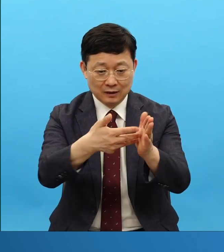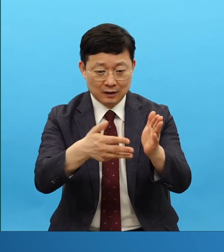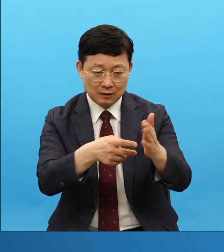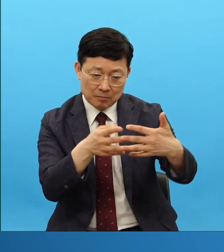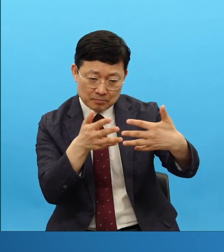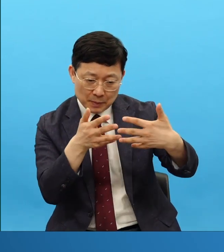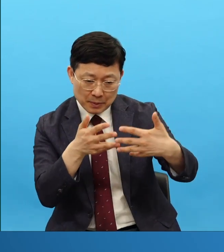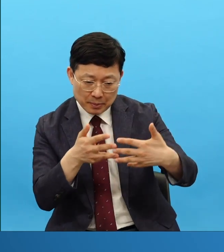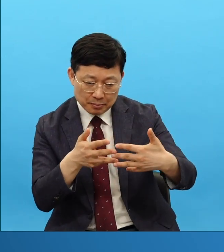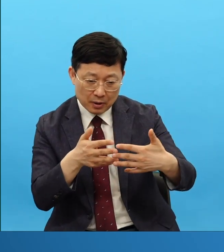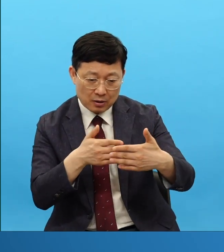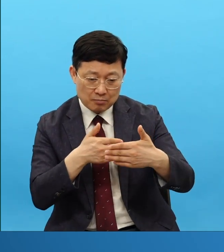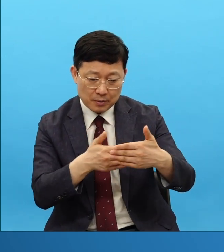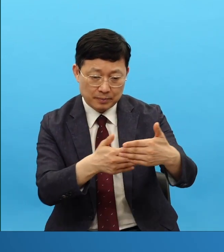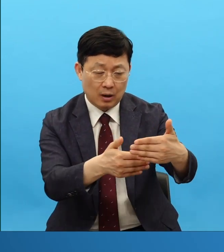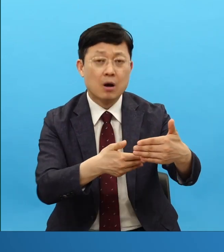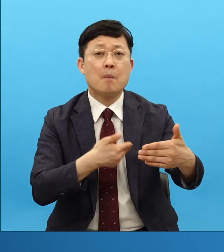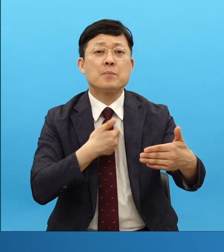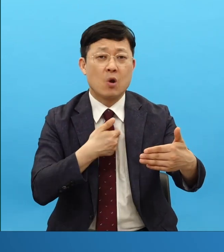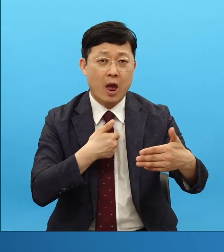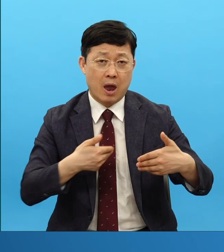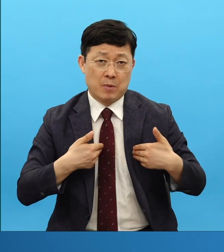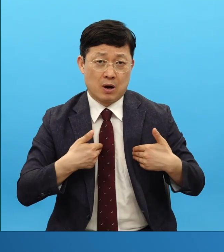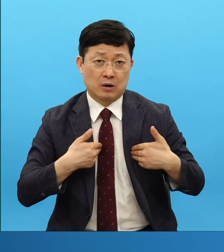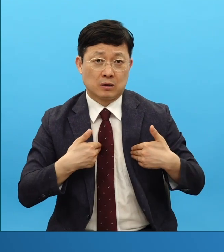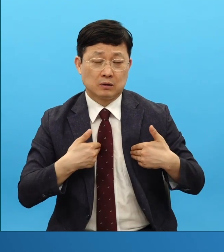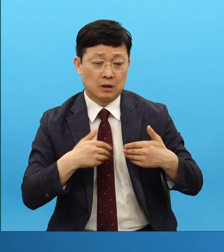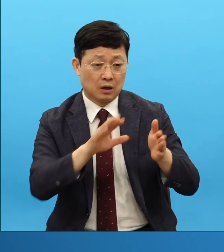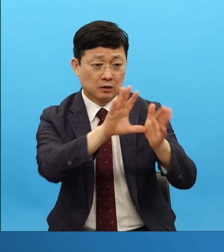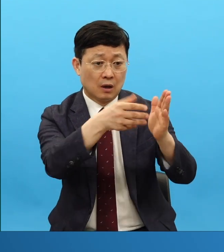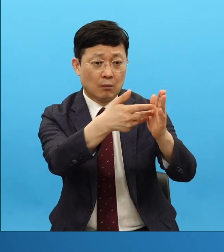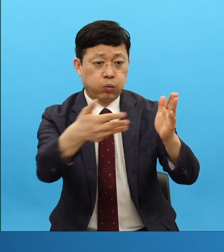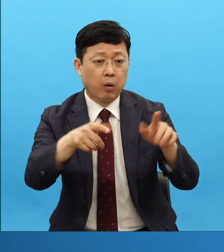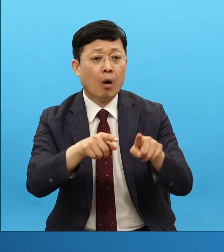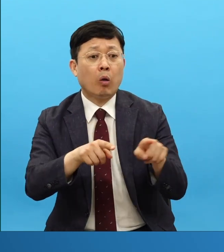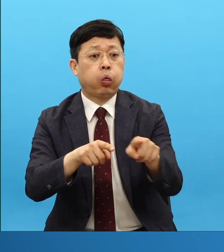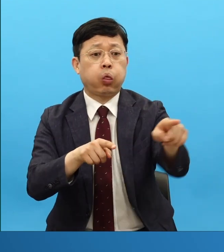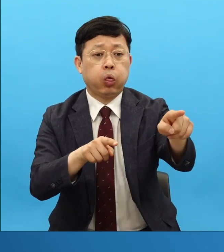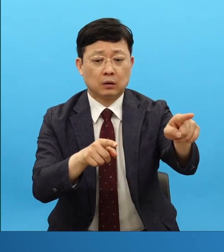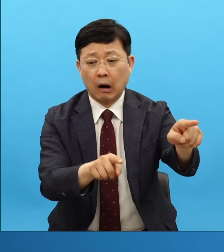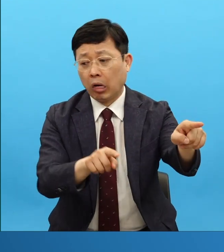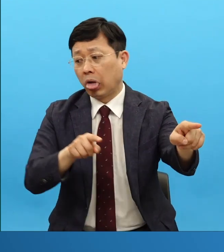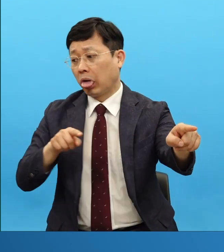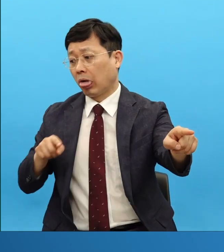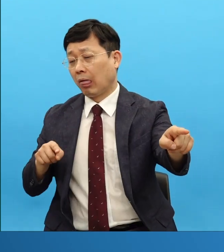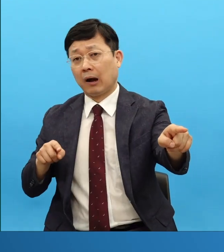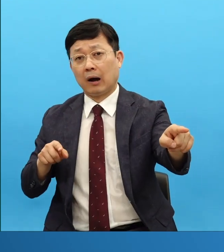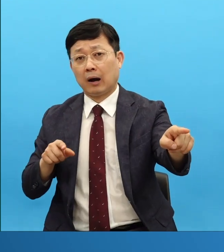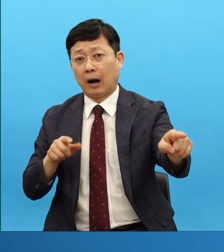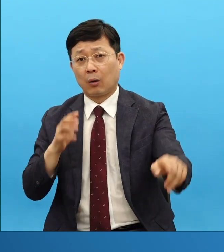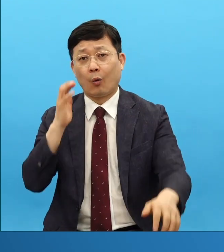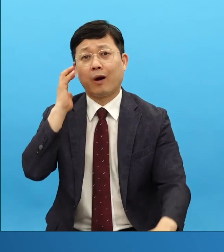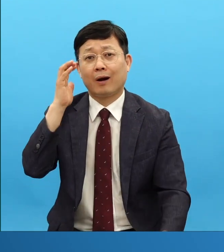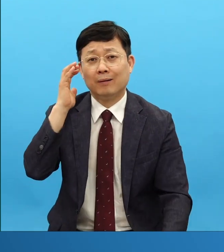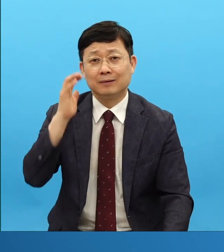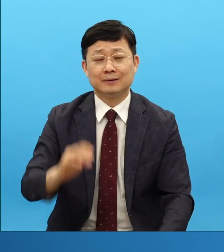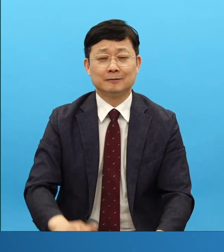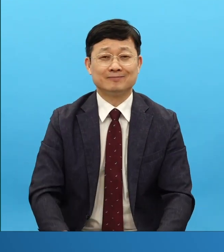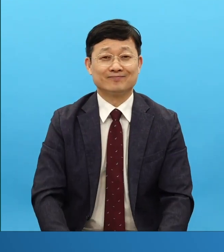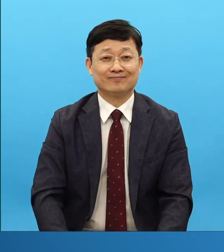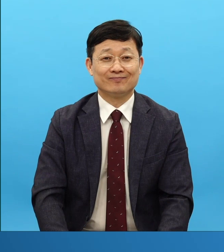need to match the age. 시대를 끌고 가야지 저저 끌리다니면 안 되잖아요. We must lead the age. We must not be dragged by it.